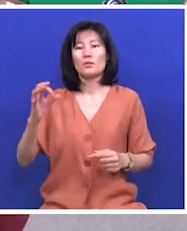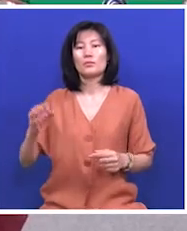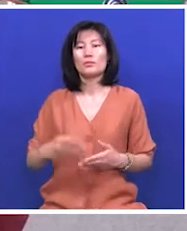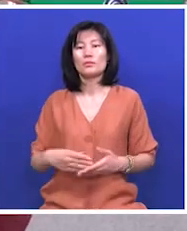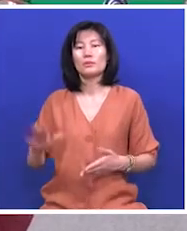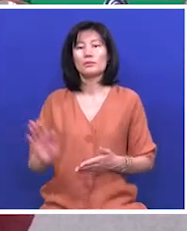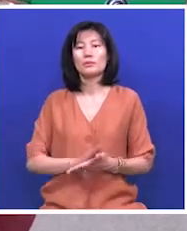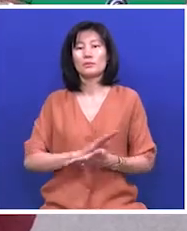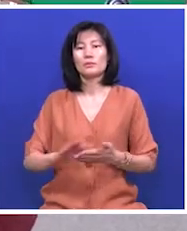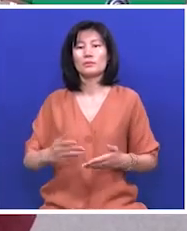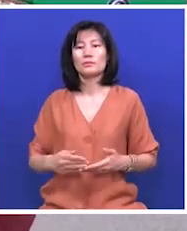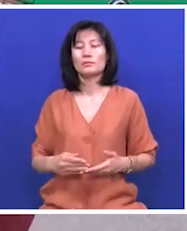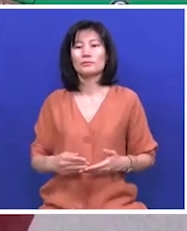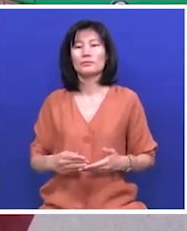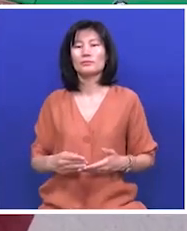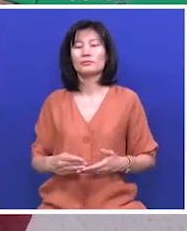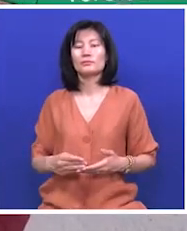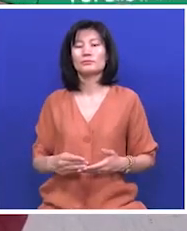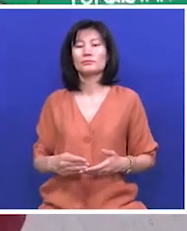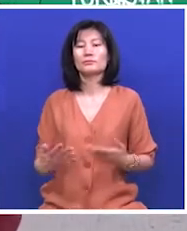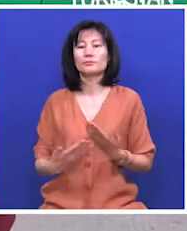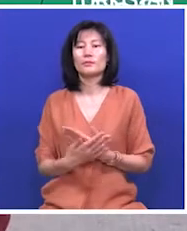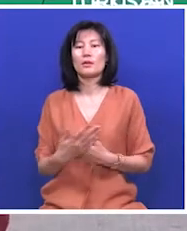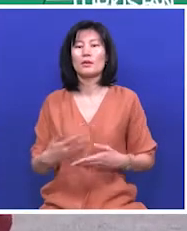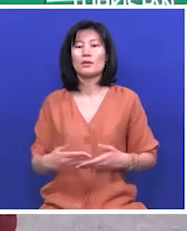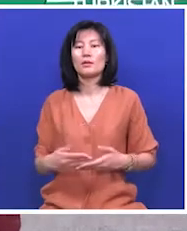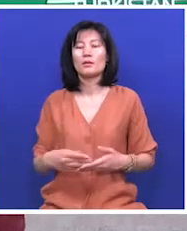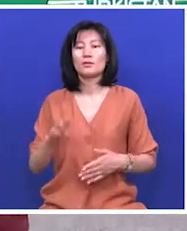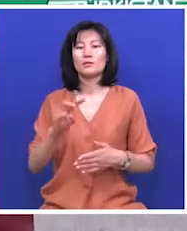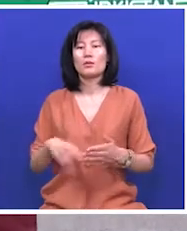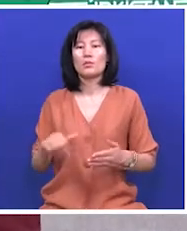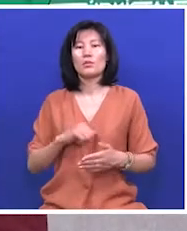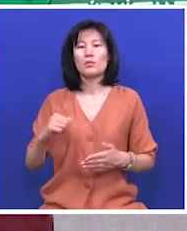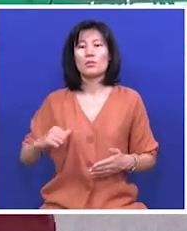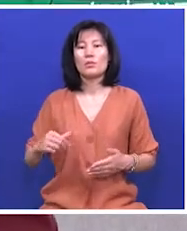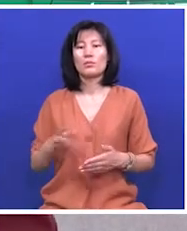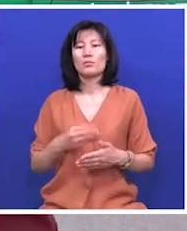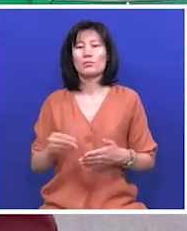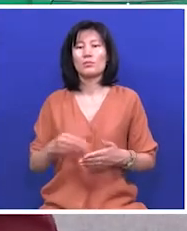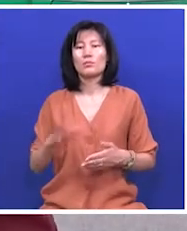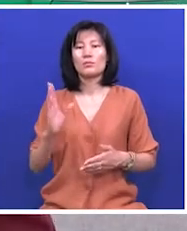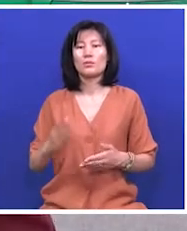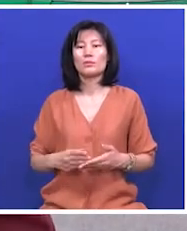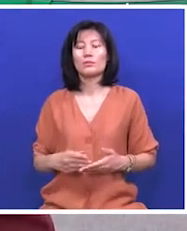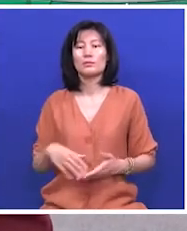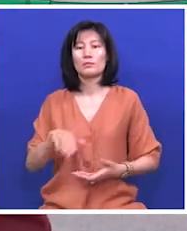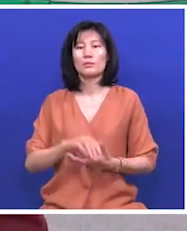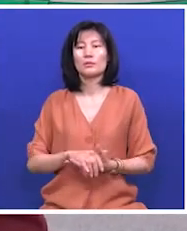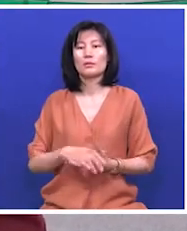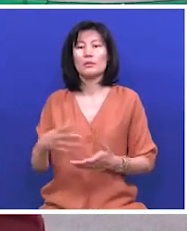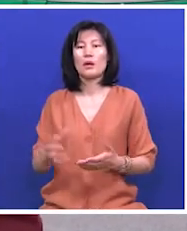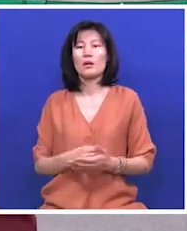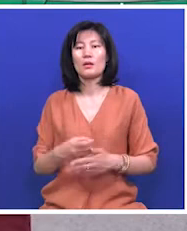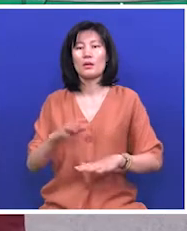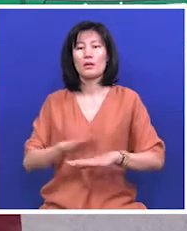50% тегін халықты алып жүреді. Оның жаңағы шығынын бәрін өз қалтамнан төлейтін болдым. Солай